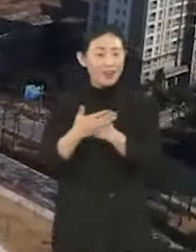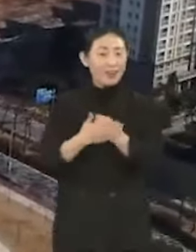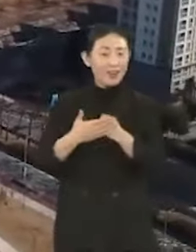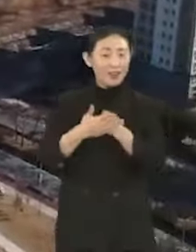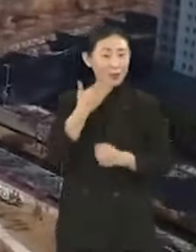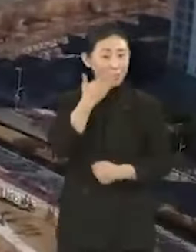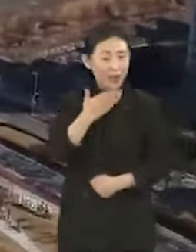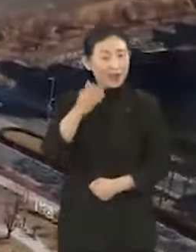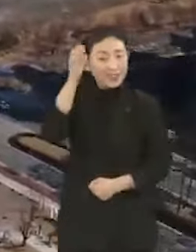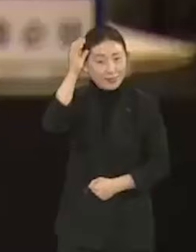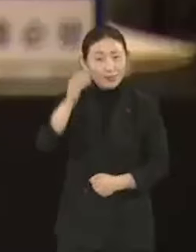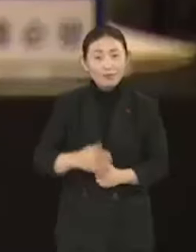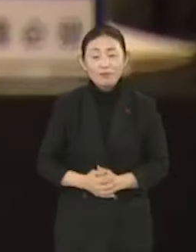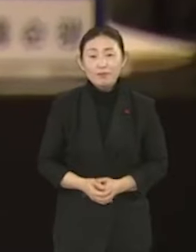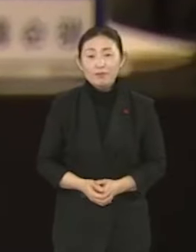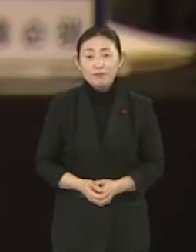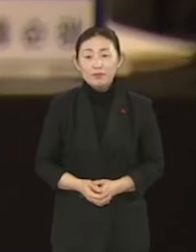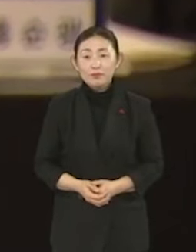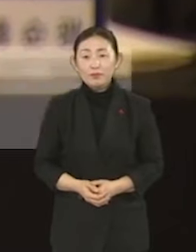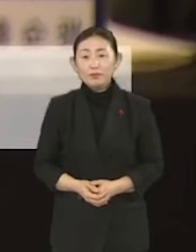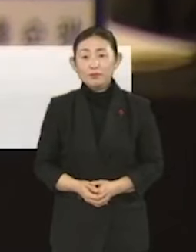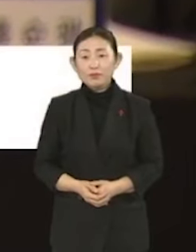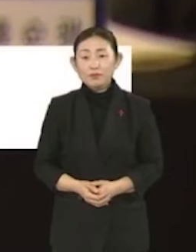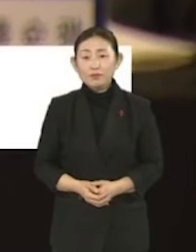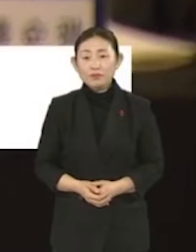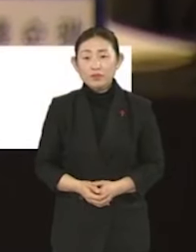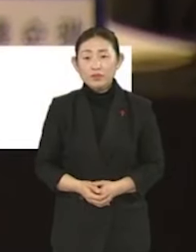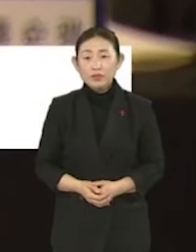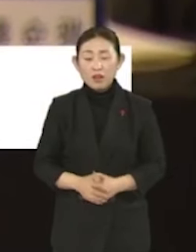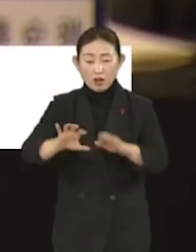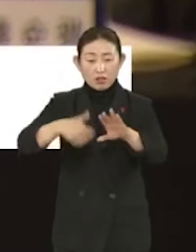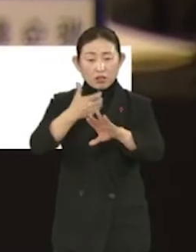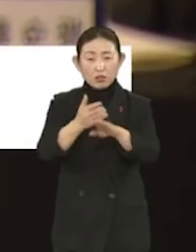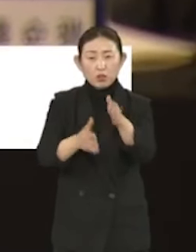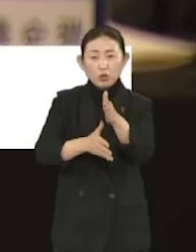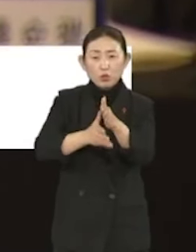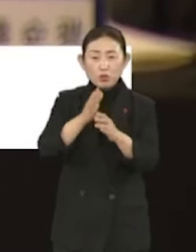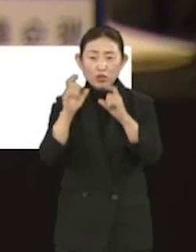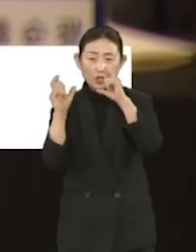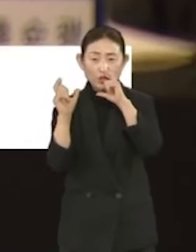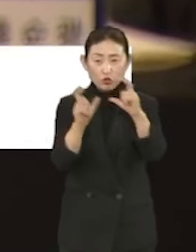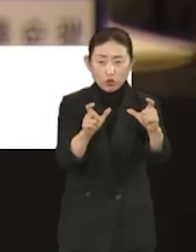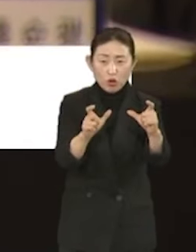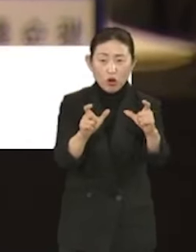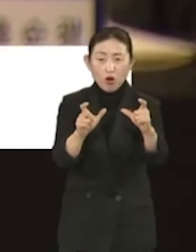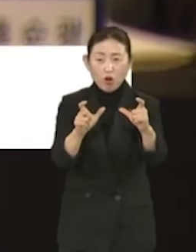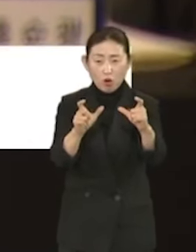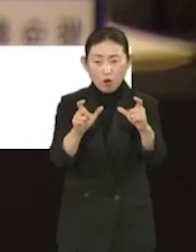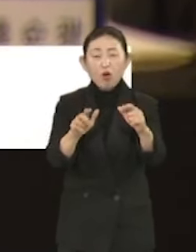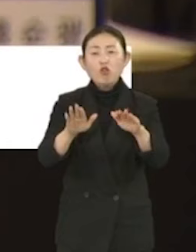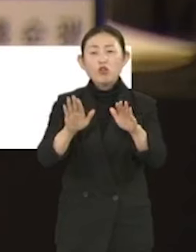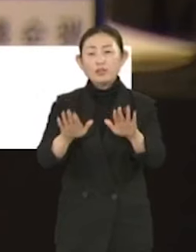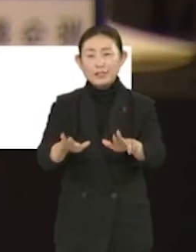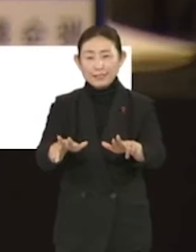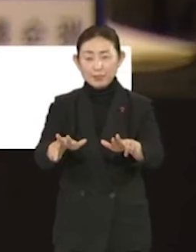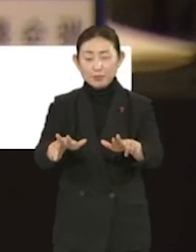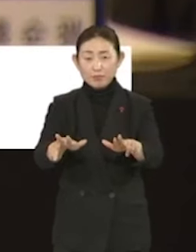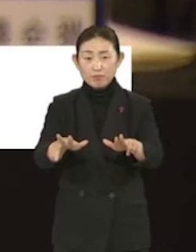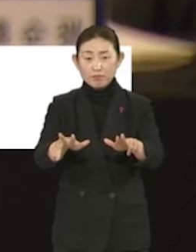이뤄질지 주목됩니다. 전에 혁신도시가 지정된 곳과 또 후발에 이렇게 혁신도시가 지정된